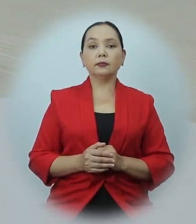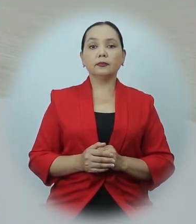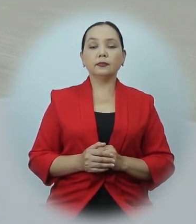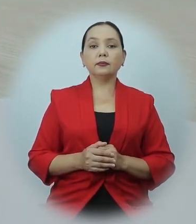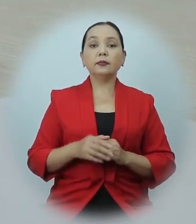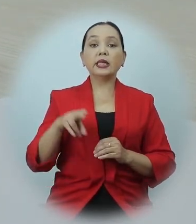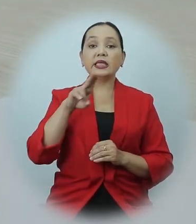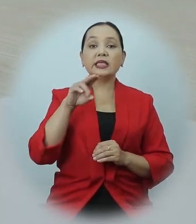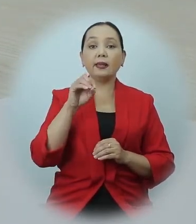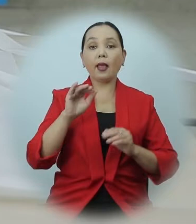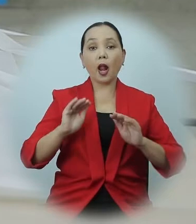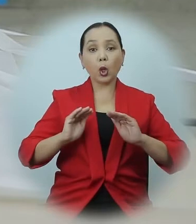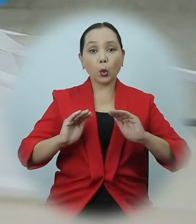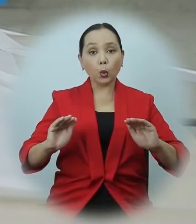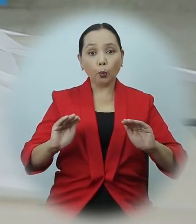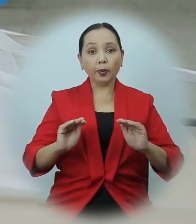деталь юбки.